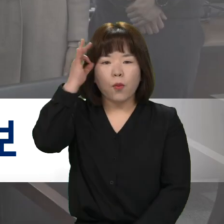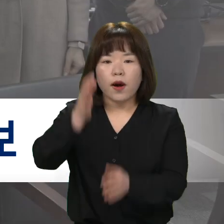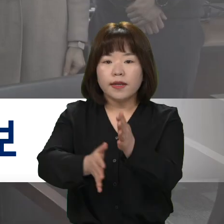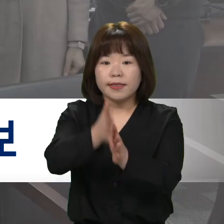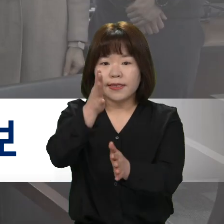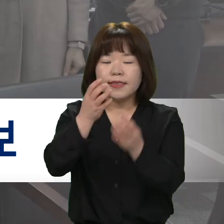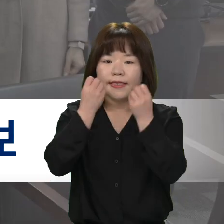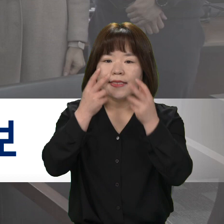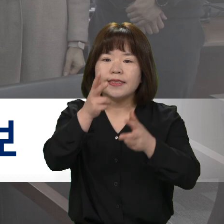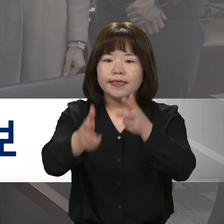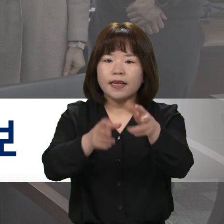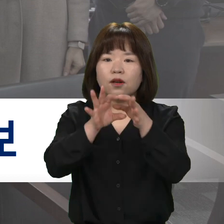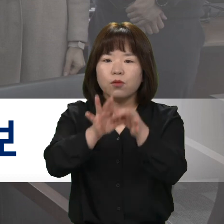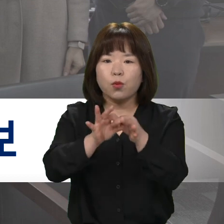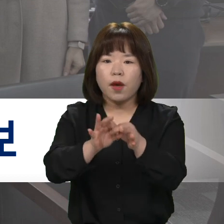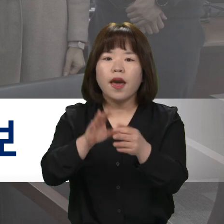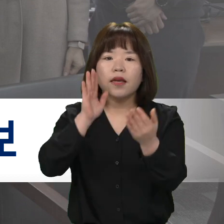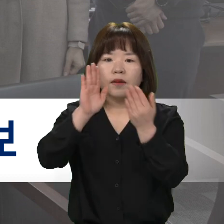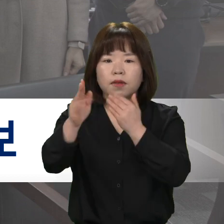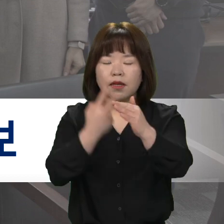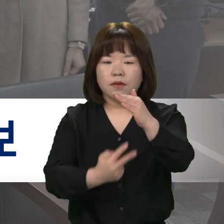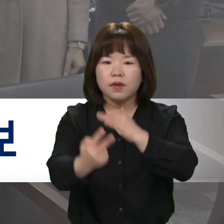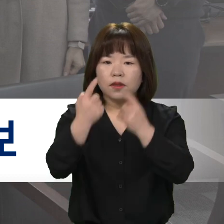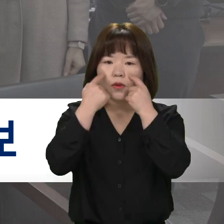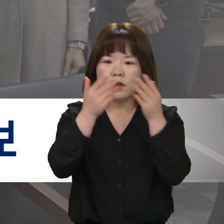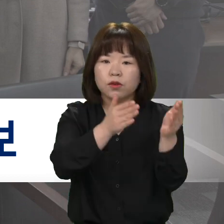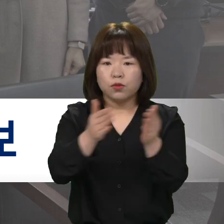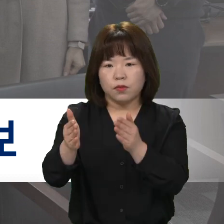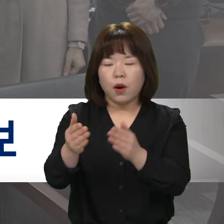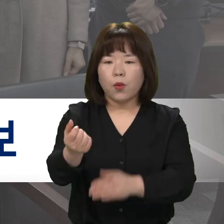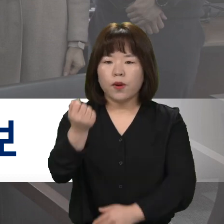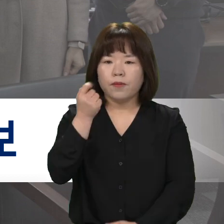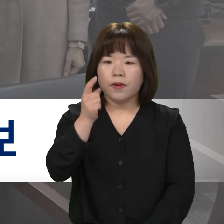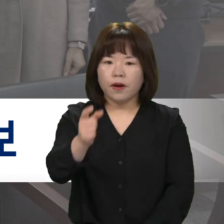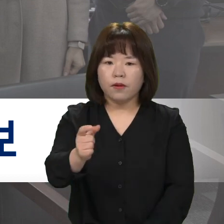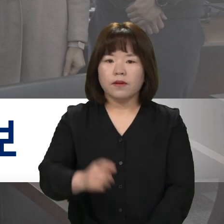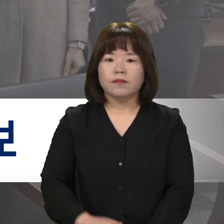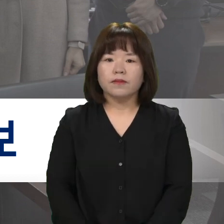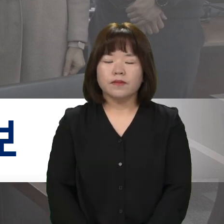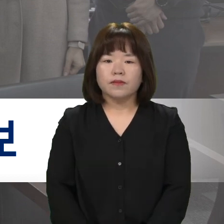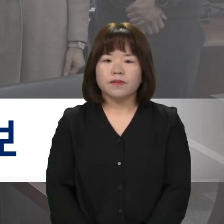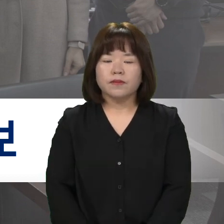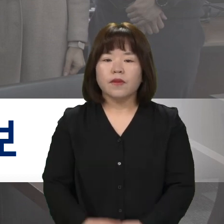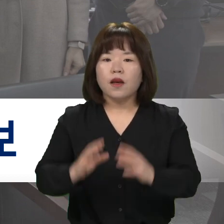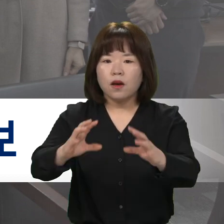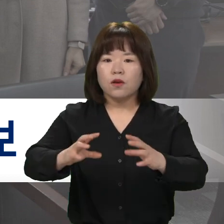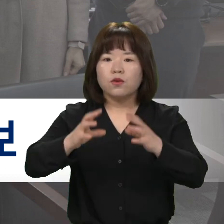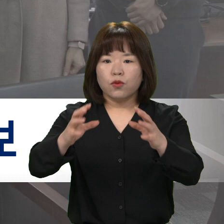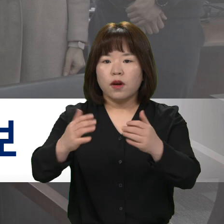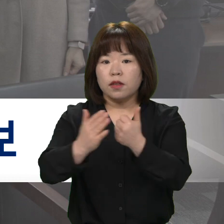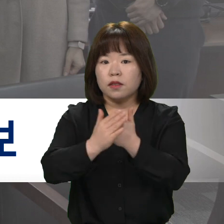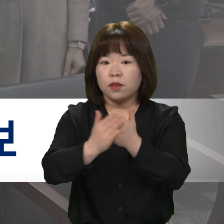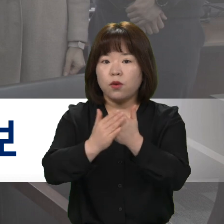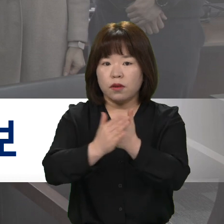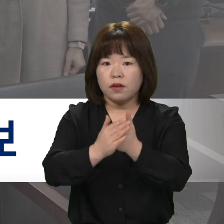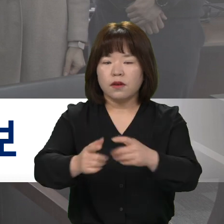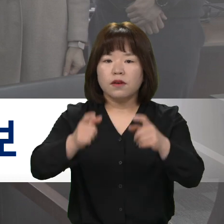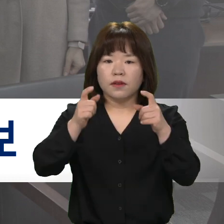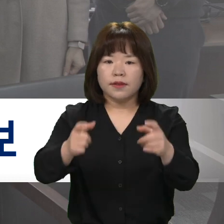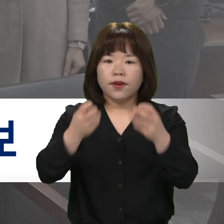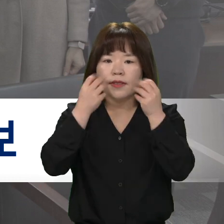포항시는 신산업을 통해 도시의 미래 비전을 확보하고 도시 생존 경쟁력을 강화합니다 이에 국가차원의 지원을